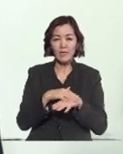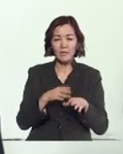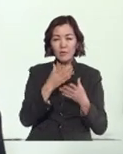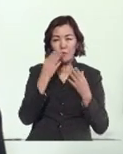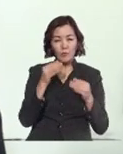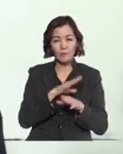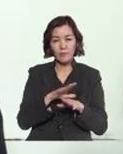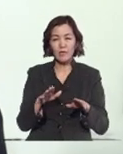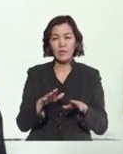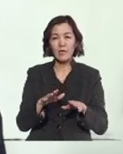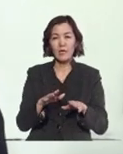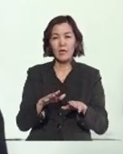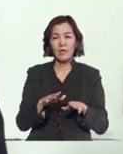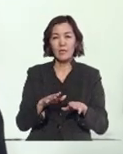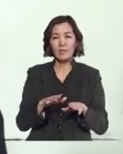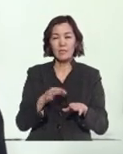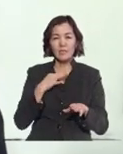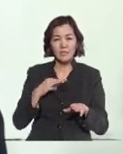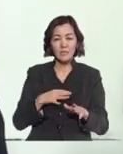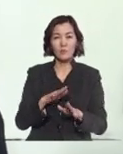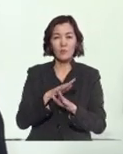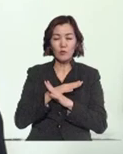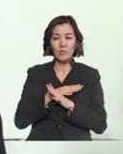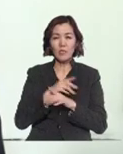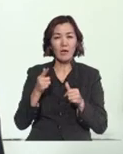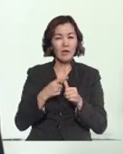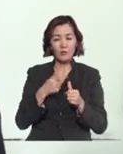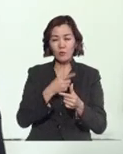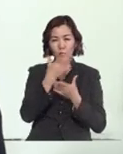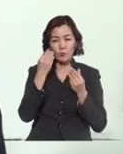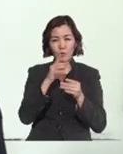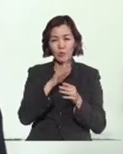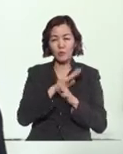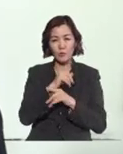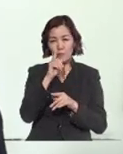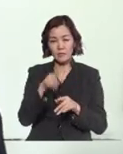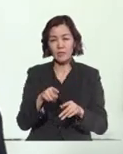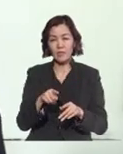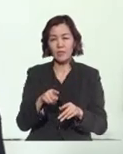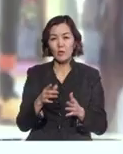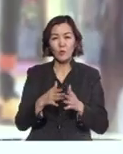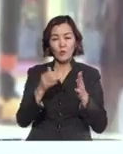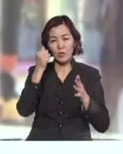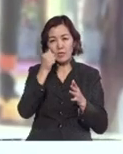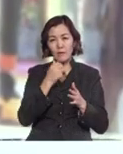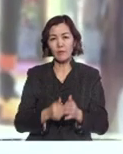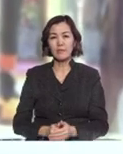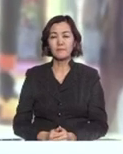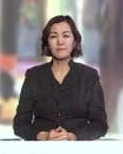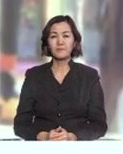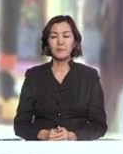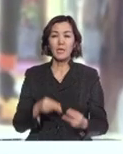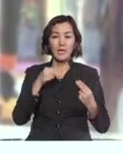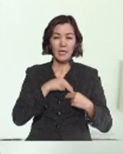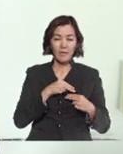де арты өлмей, осыны өндіріп, өсіріп жатыр екен. Осыған көп рахмет айтам. Асқарым қанша